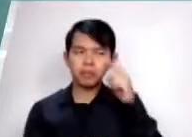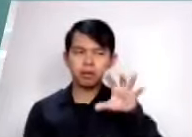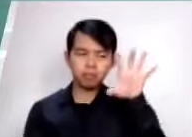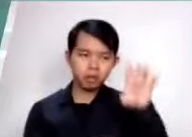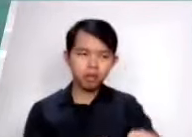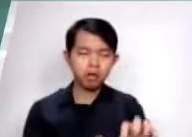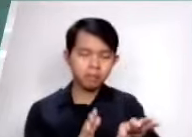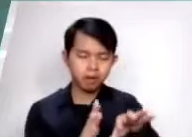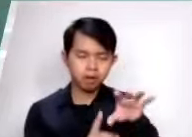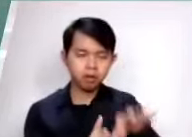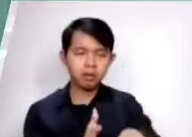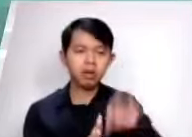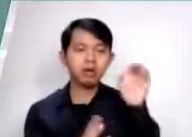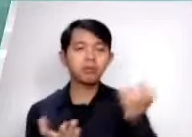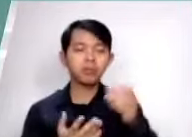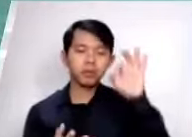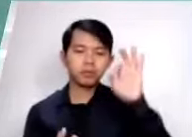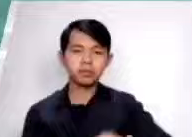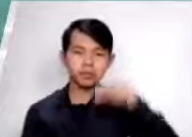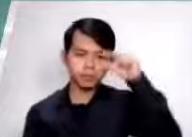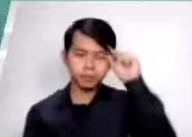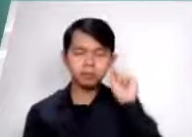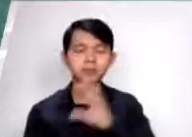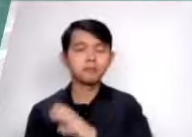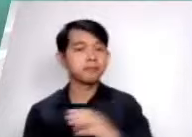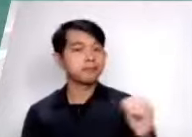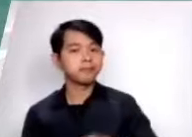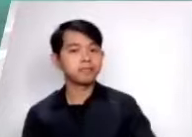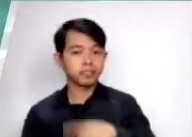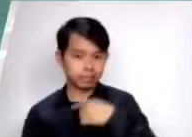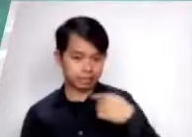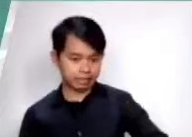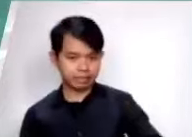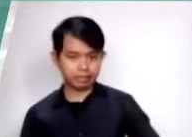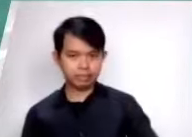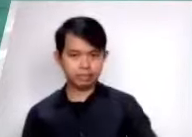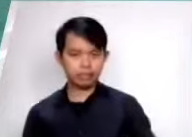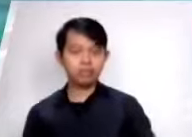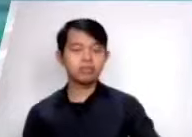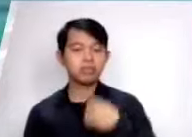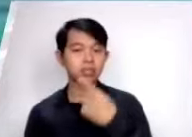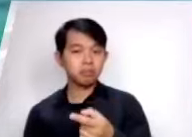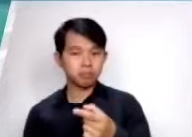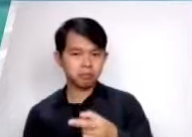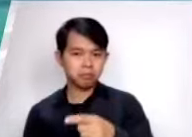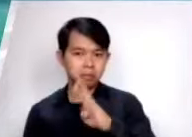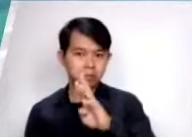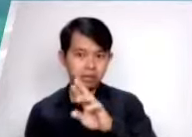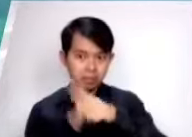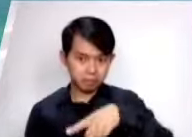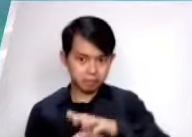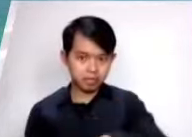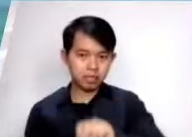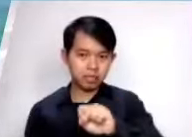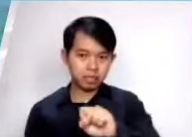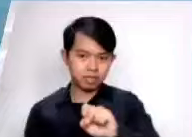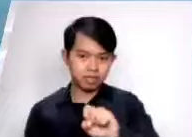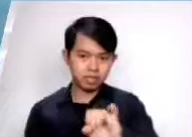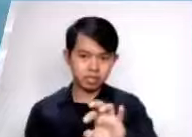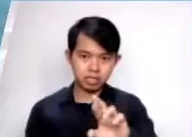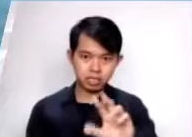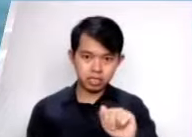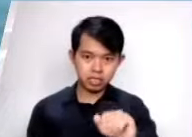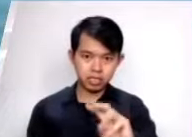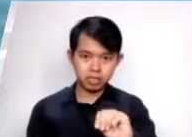Akusasyon ng China na nakakasira sa coral reefs ang BRP Sierra Madre sa Ayungin Shoal, hindi totoo ayon sa National Task